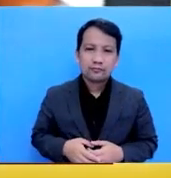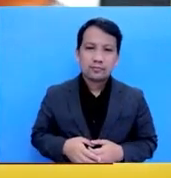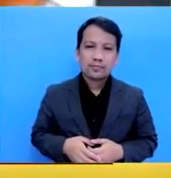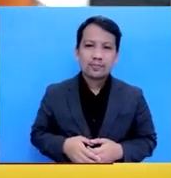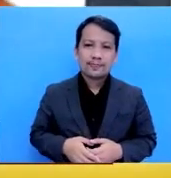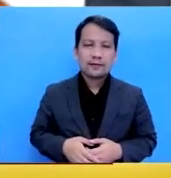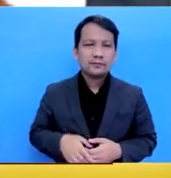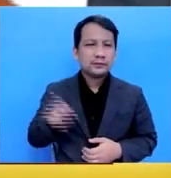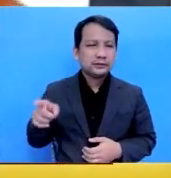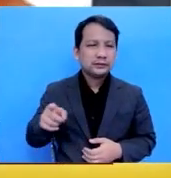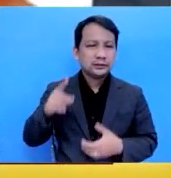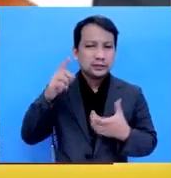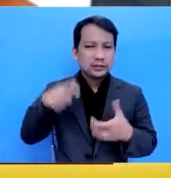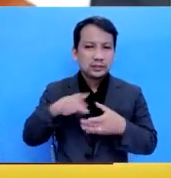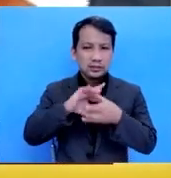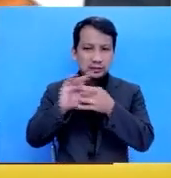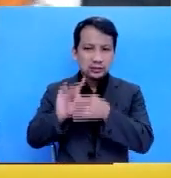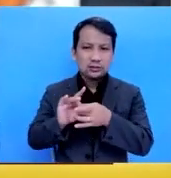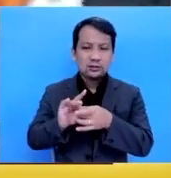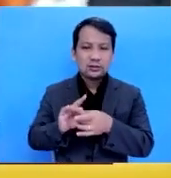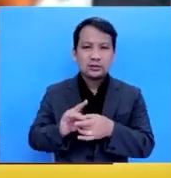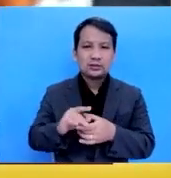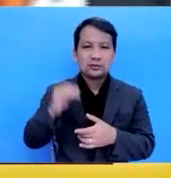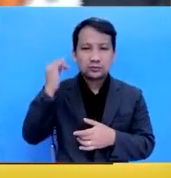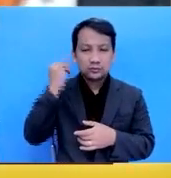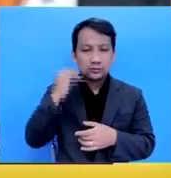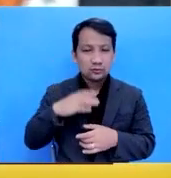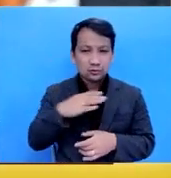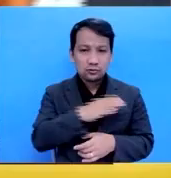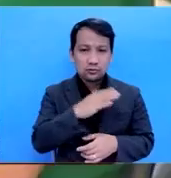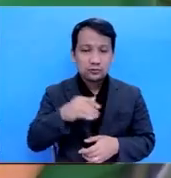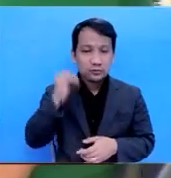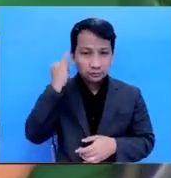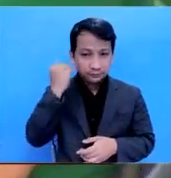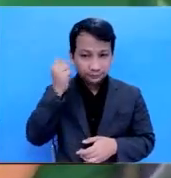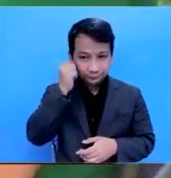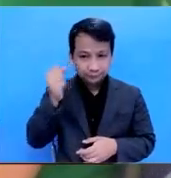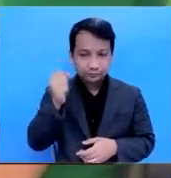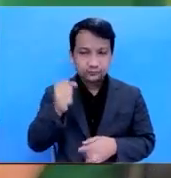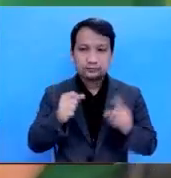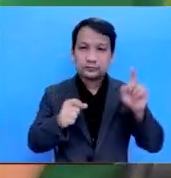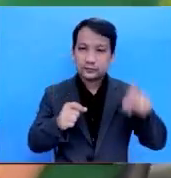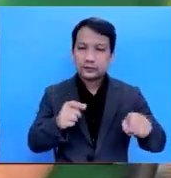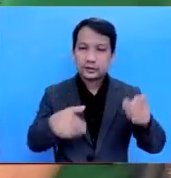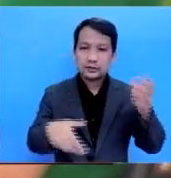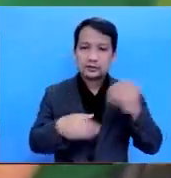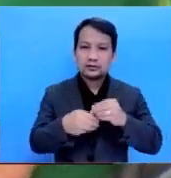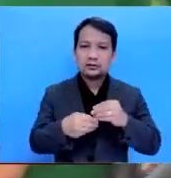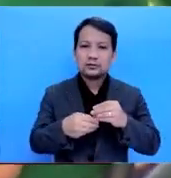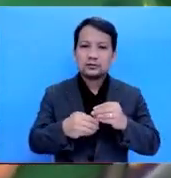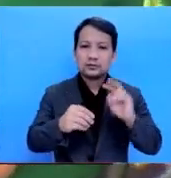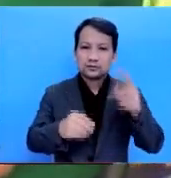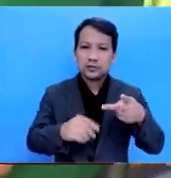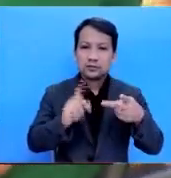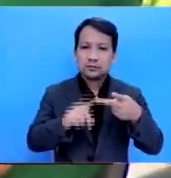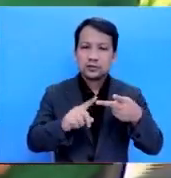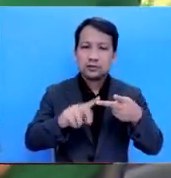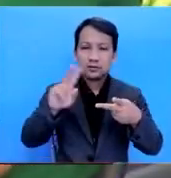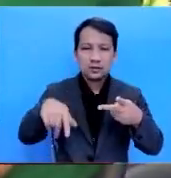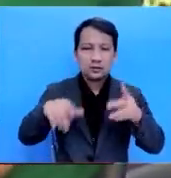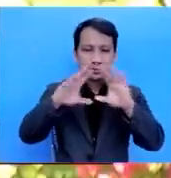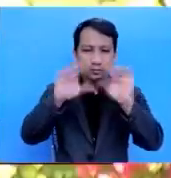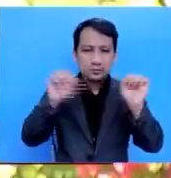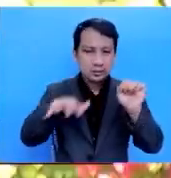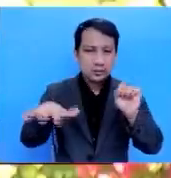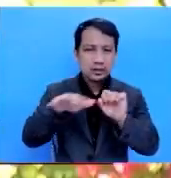Naniniwala naman ang kaalyado ni incoming VP Sara na si Congressman Joey Salceda na nararapat lang na pangalawa sa pinakamataas na posisyon sa